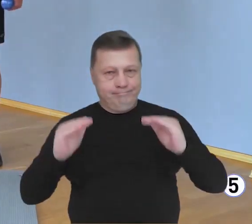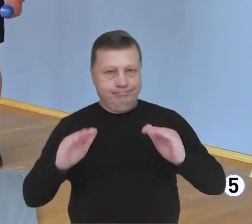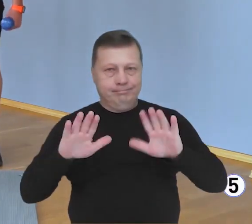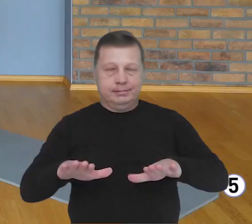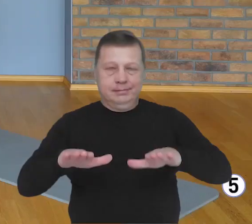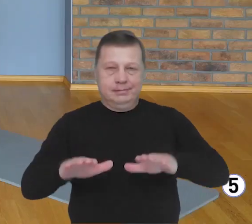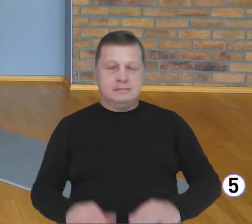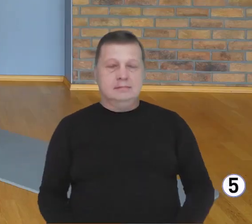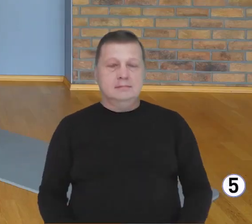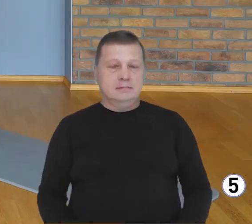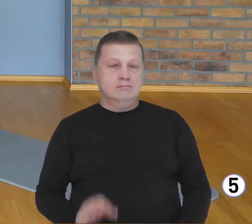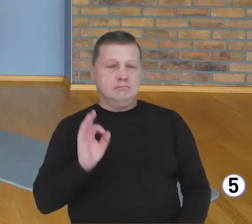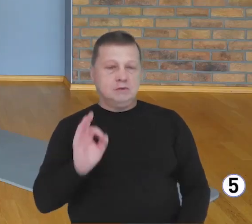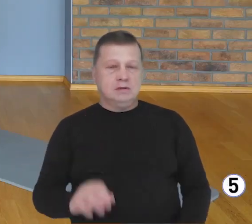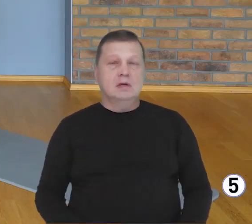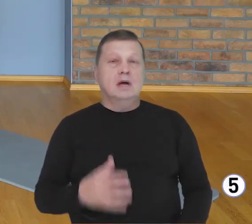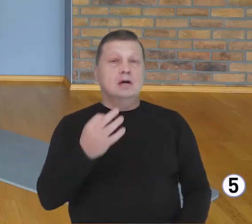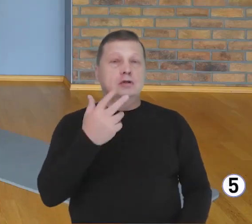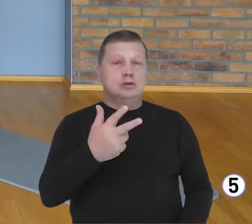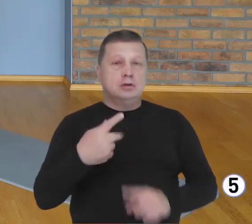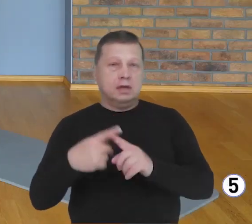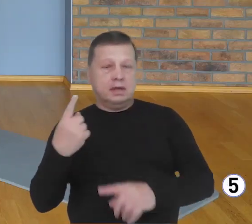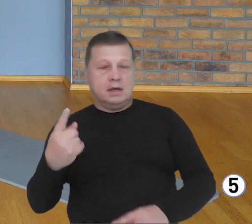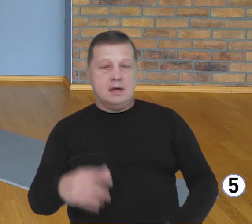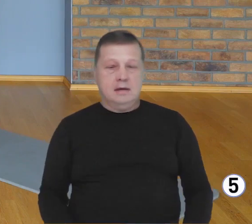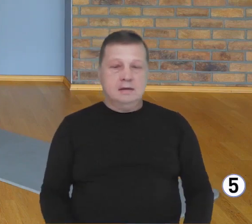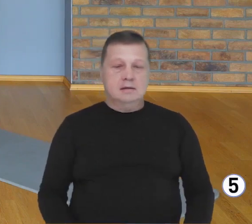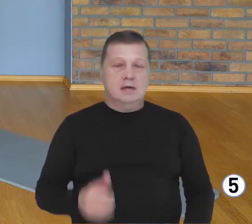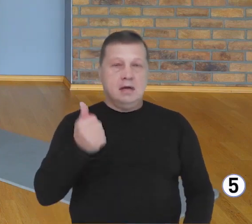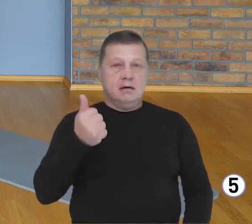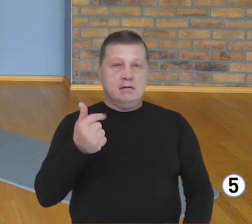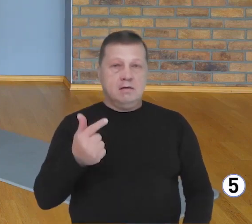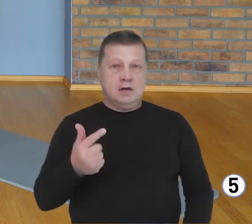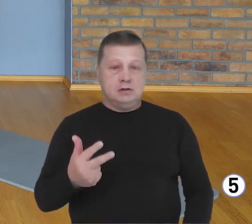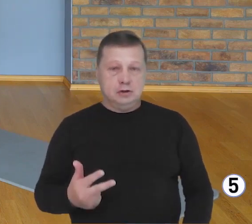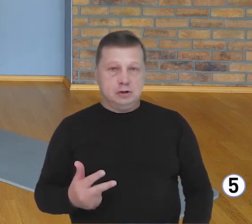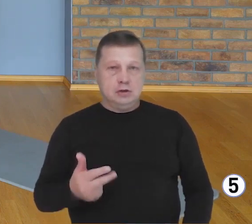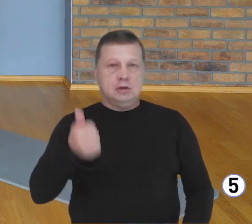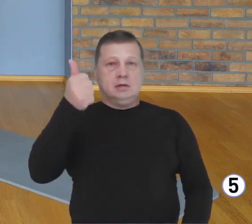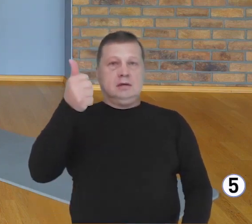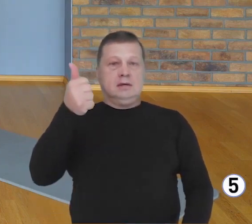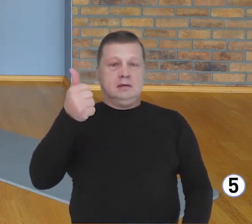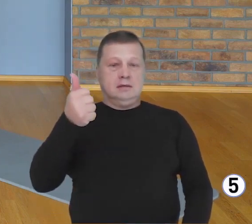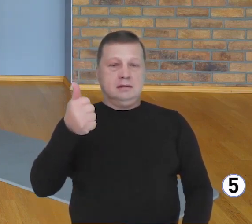Świetnie. W rozkładzie teraz tempa 3x1, czyli do 3,